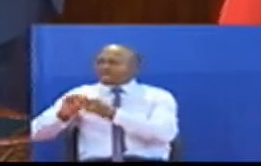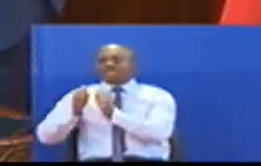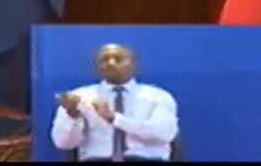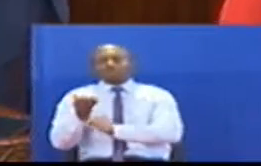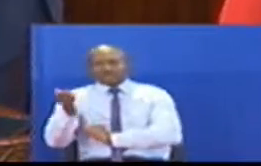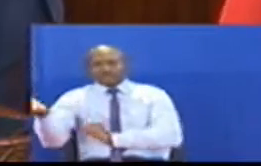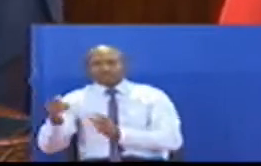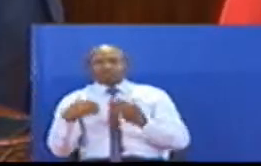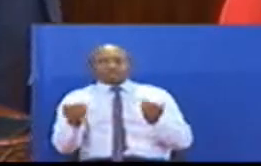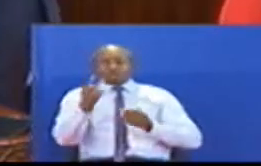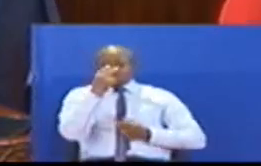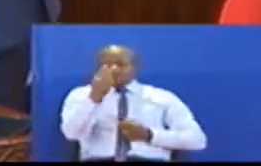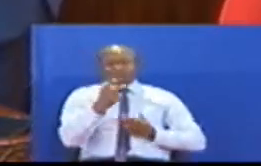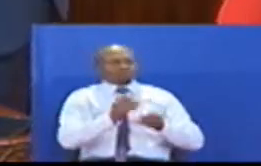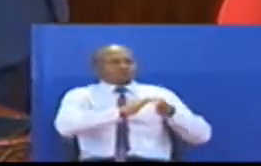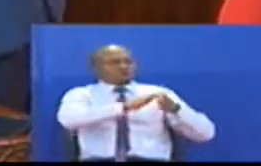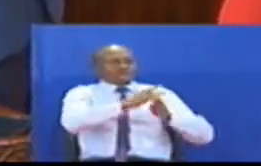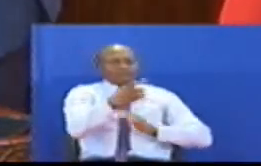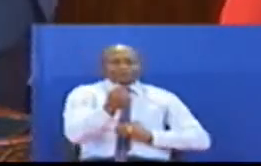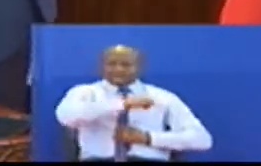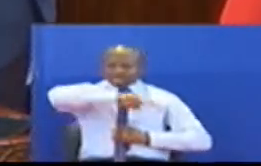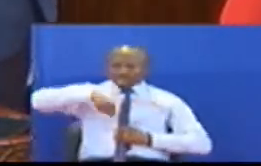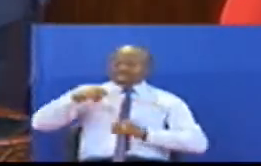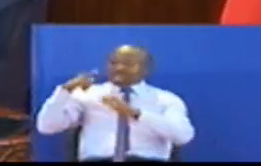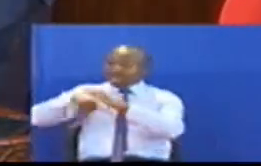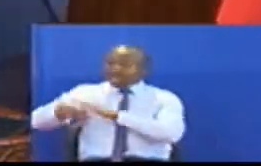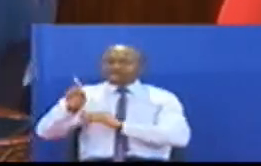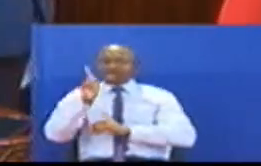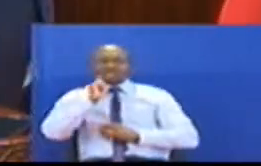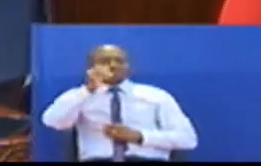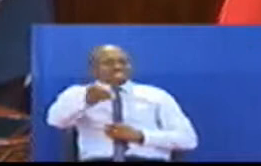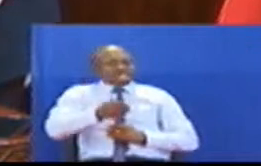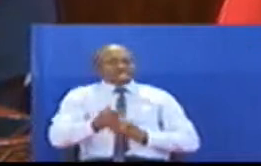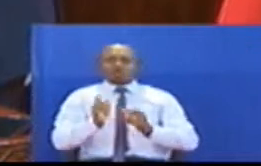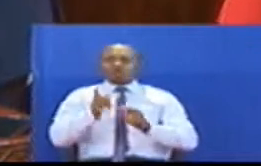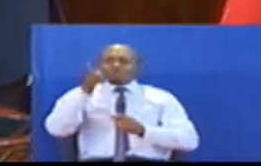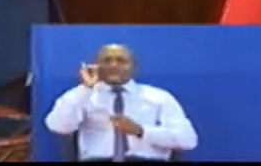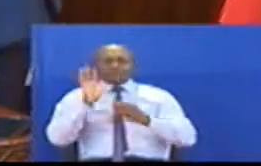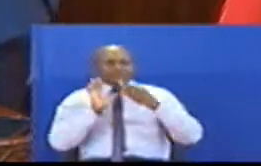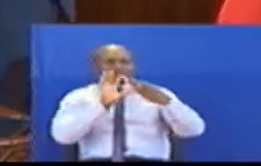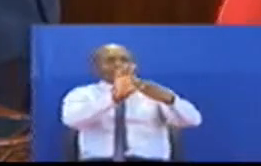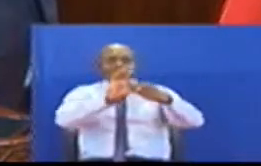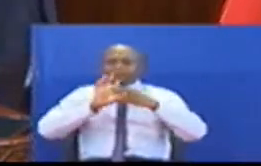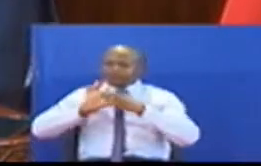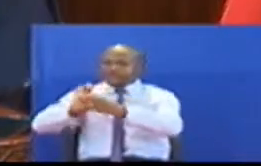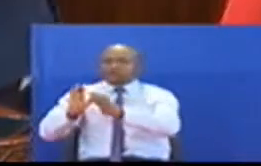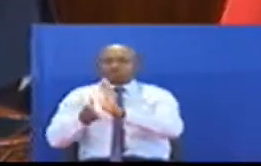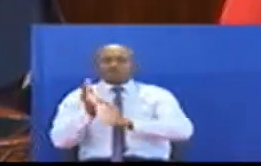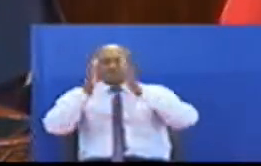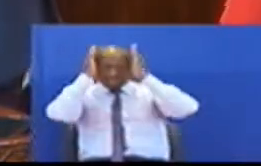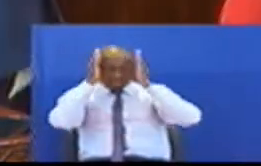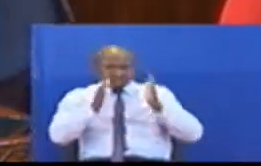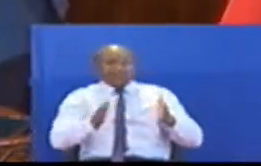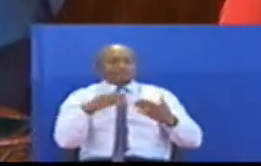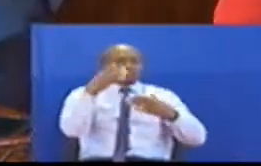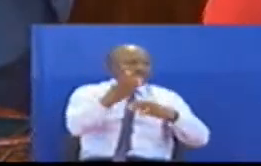kwa kutumia pesa zetu za ndani kila kijiji kinapata umeme kwa sababu ya nidhamu ya mapato na nidhamu ya matumizi.